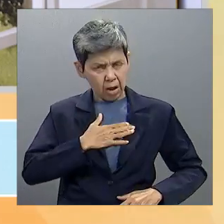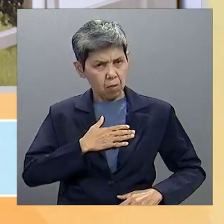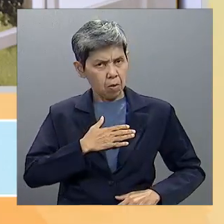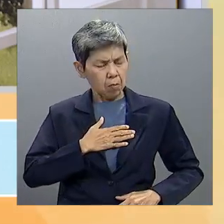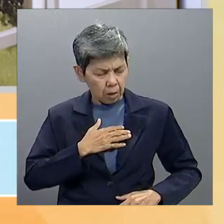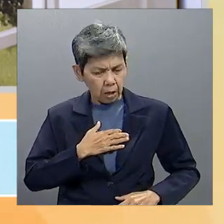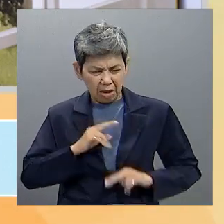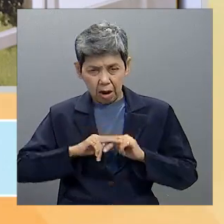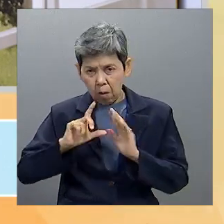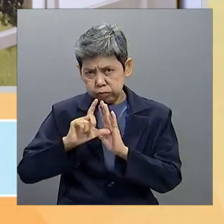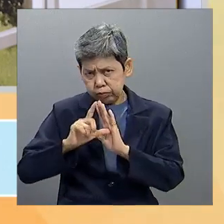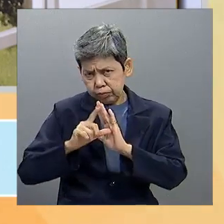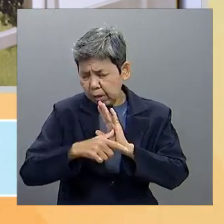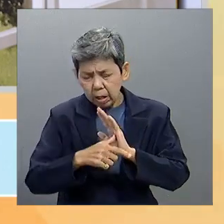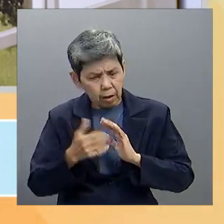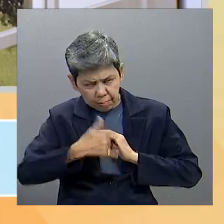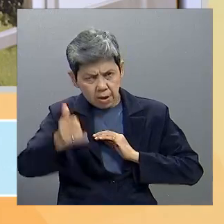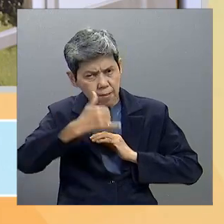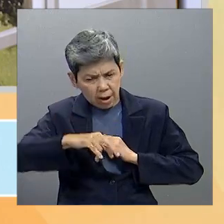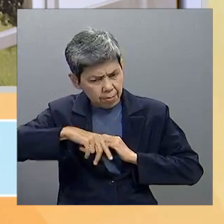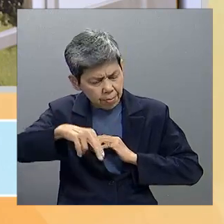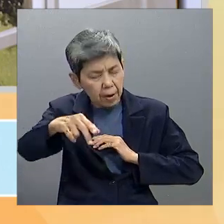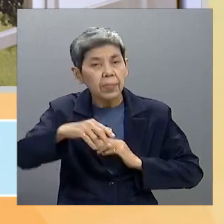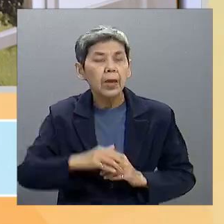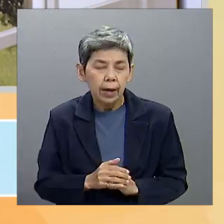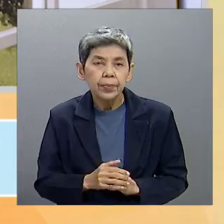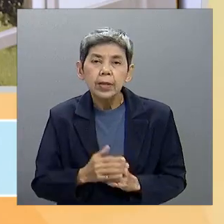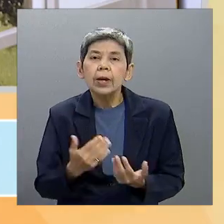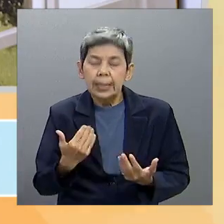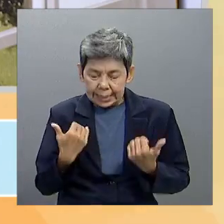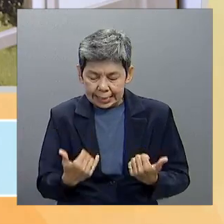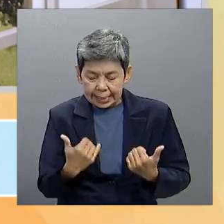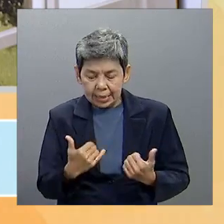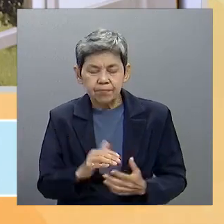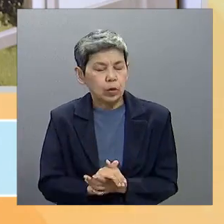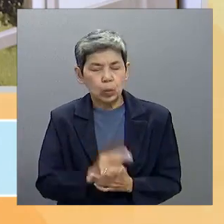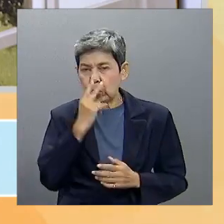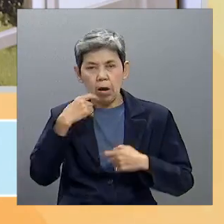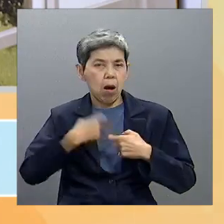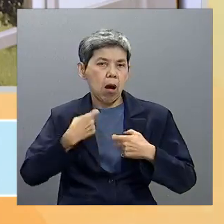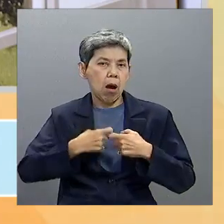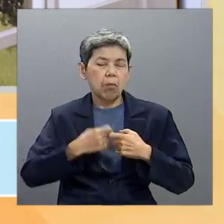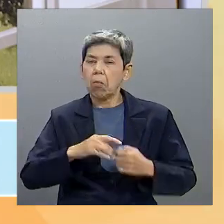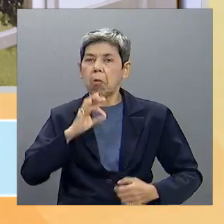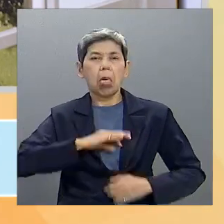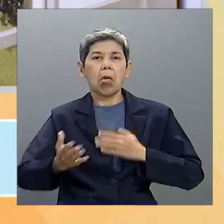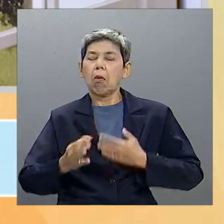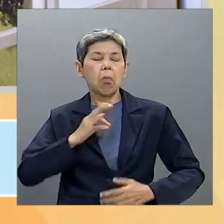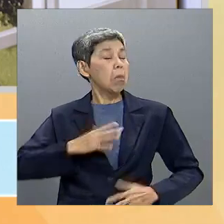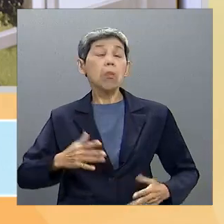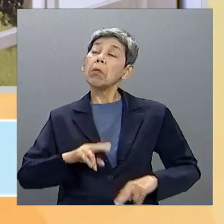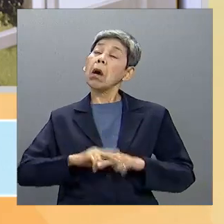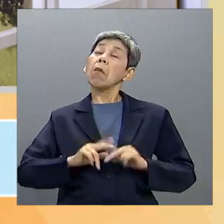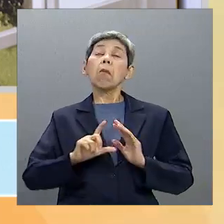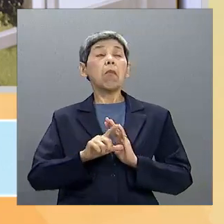านเกินไปแล้วลุกไปทําอย่างอื่นบ้างอะไรอย่างเงี้ยฮะ เนี่ยแหละครับก็อันนี้เป็นเรื่องที่ค่อนข้างยากนะครับปกติมันจะไม่มีสัญญาณอะไรเลยนะครับผมก็คือเราก็เลย